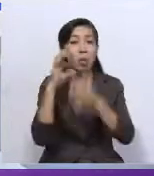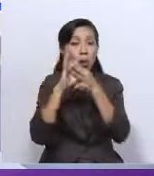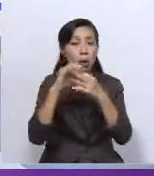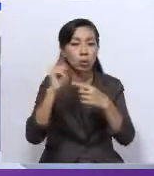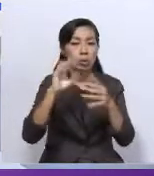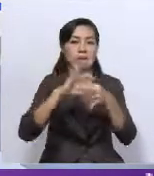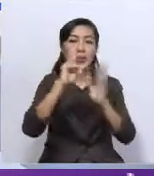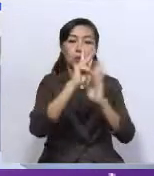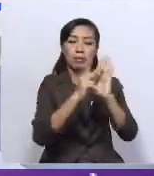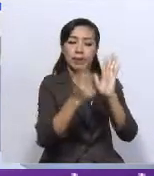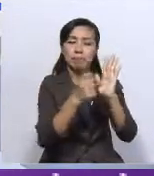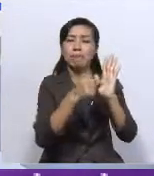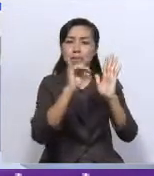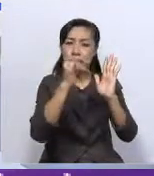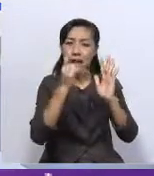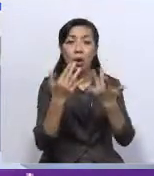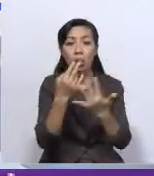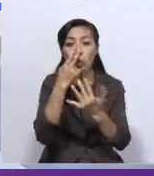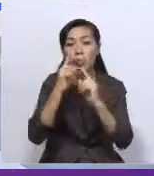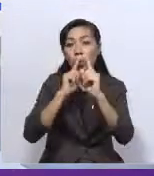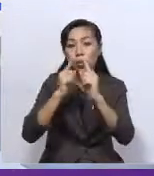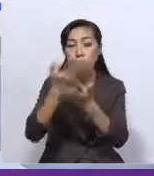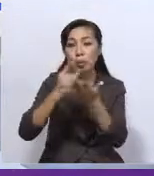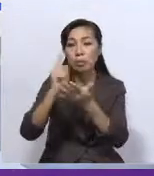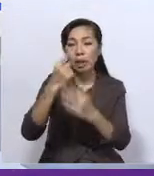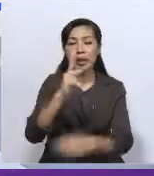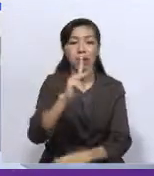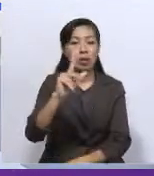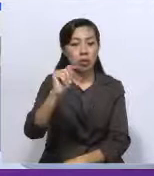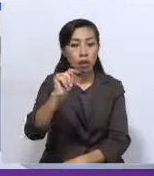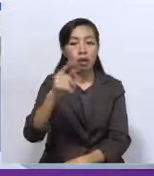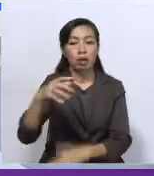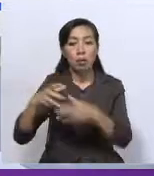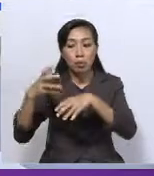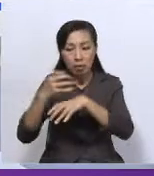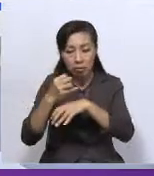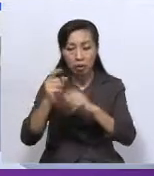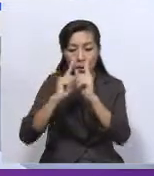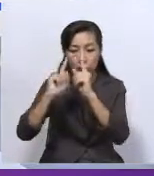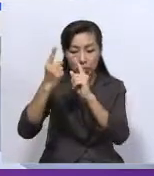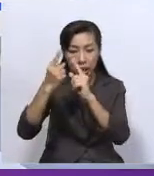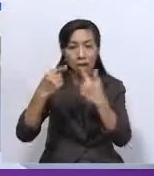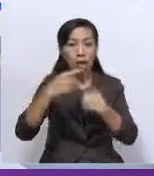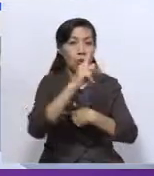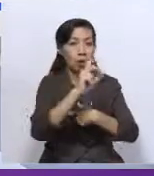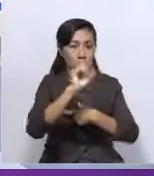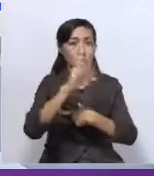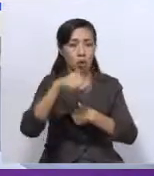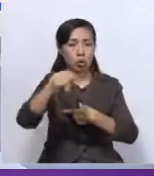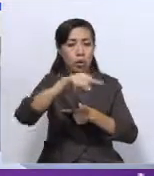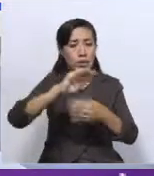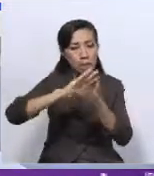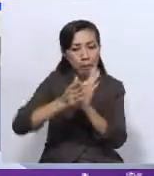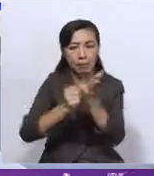าะเรื่องของข้อกฎหมายบางข ้ อก็เดี๋ยวต้องไปพูดคุยกันระหว่างกกต.นะครับแล้วก็ของพรรคการเมืองแล้วก็ตัวของทางคสช.ด้วยว่าจ